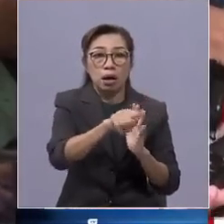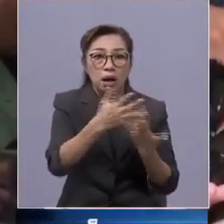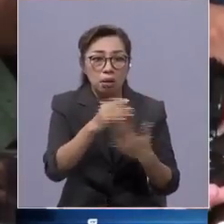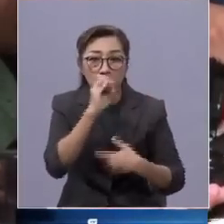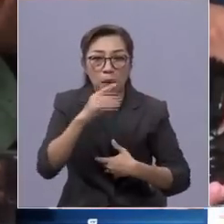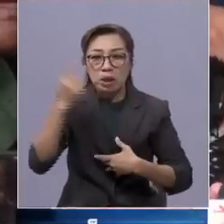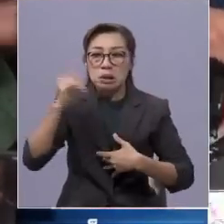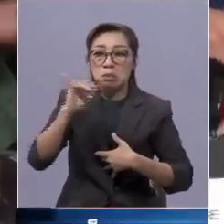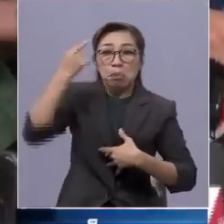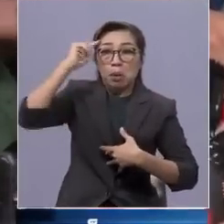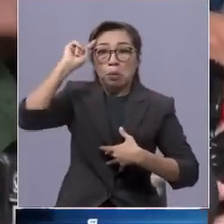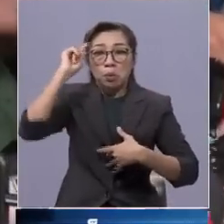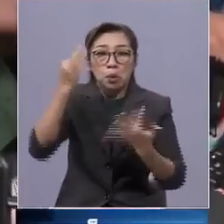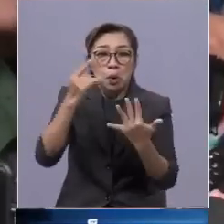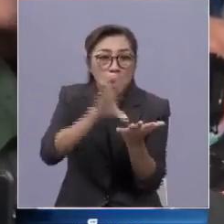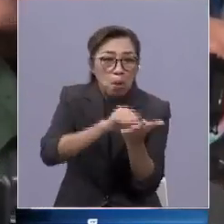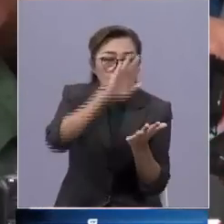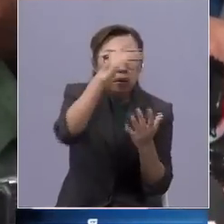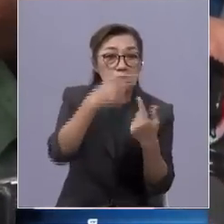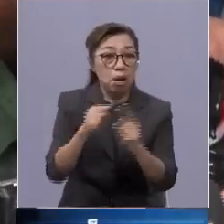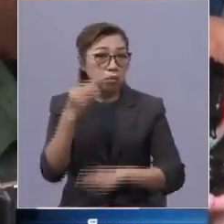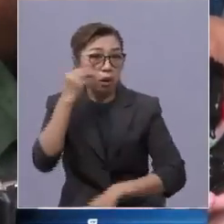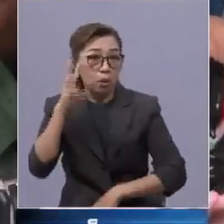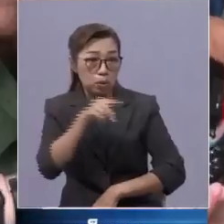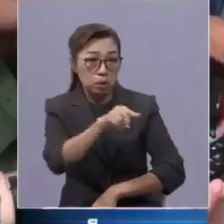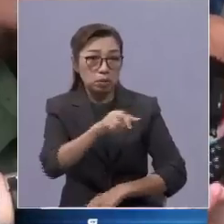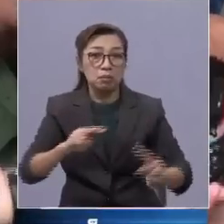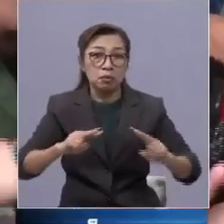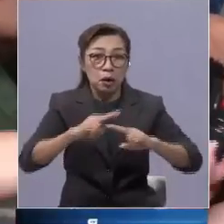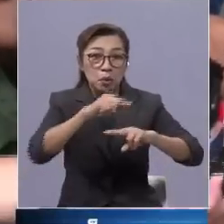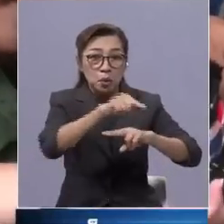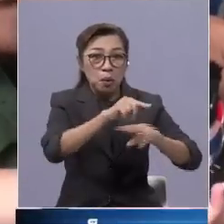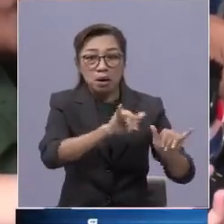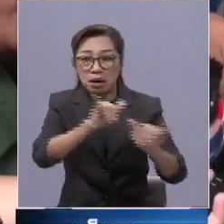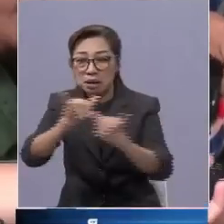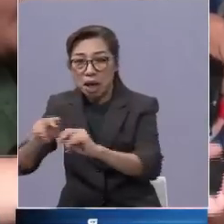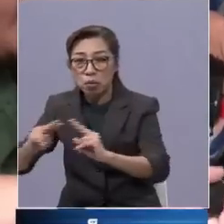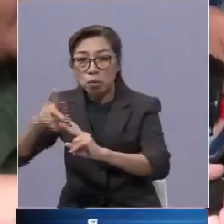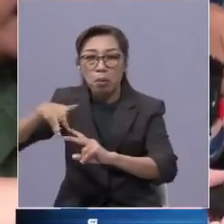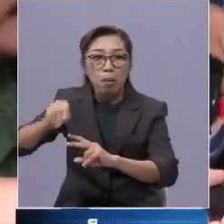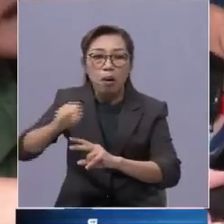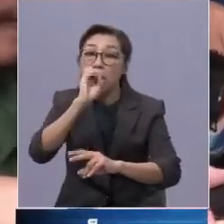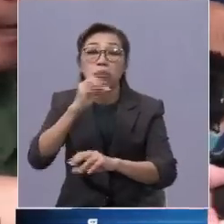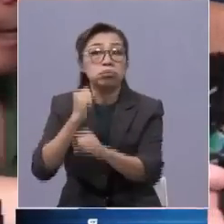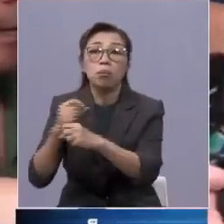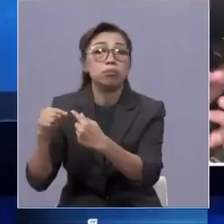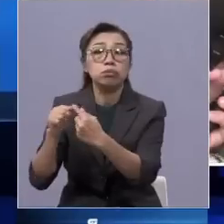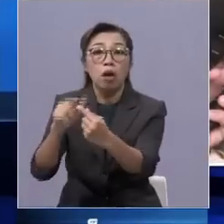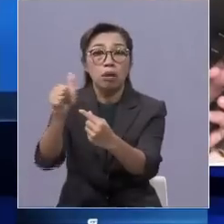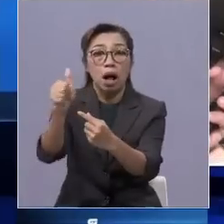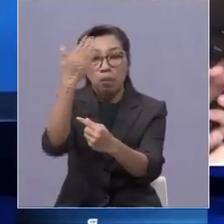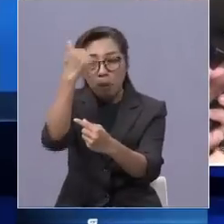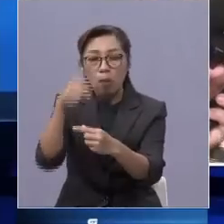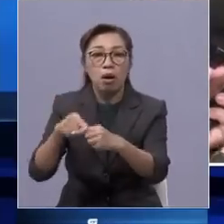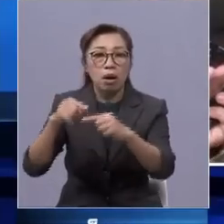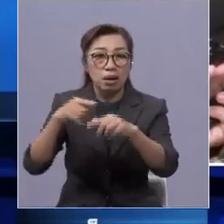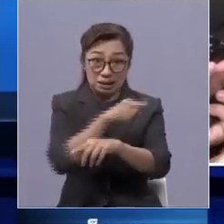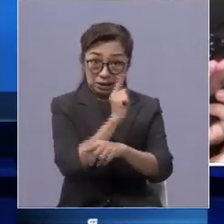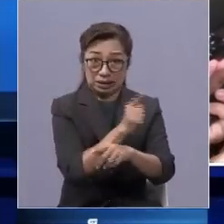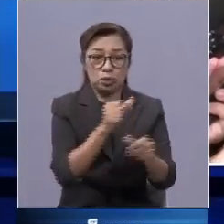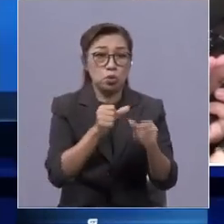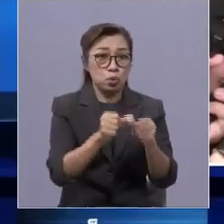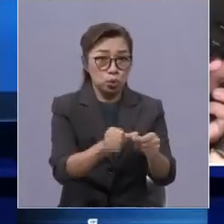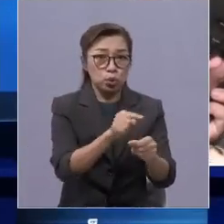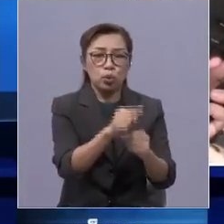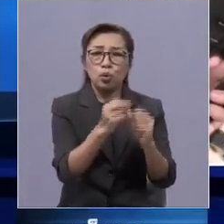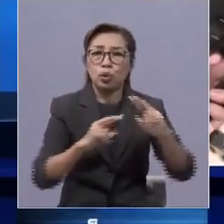านเต็มที่เลย ลุยงานเต็มที ่ บางทีอาจจะต้องเตรียมมาก่อนสักนิดนึง ใช่ไหมครับเพื่อที่จะเดินงานกันถูกนะฮะพอบอกว่าอยากจะคุยกับภาคประชาสังคม